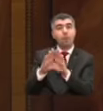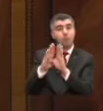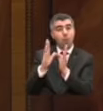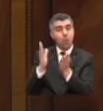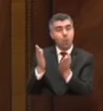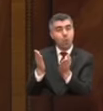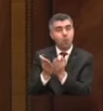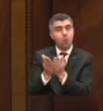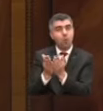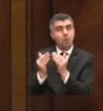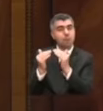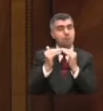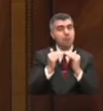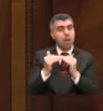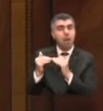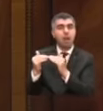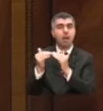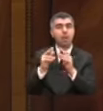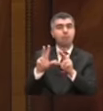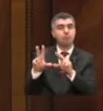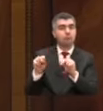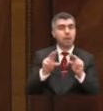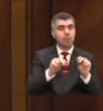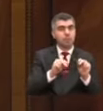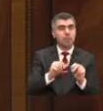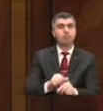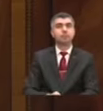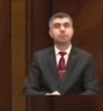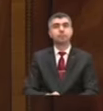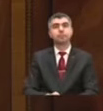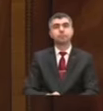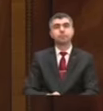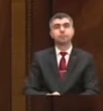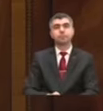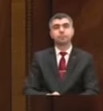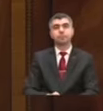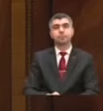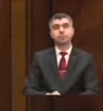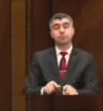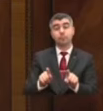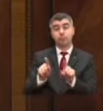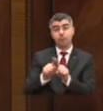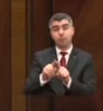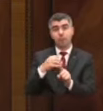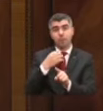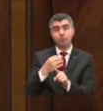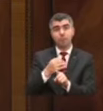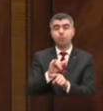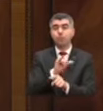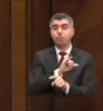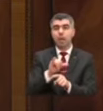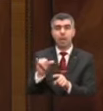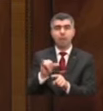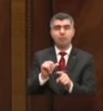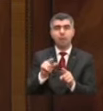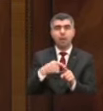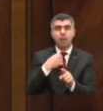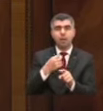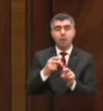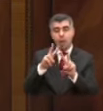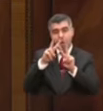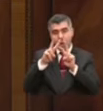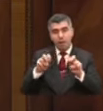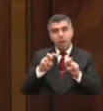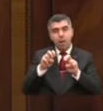الامور يعني منسجمه الواحد يكون عنده واحد النوع من الانسجام القضيه اللي قلت يا استاذ بان ما كنعطيكمش المعلومات حول الاستكشافات